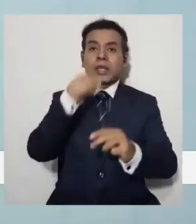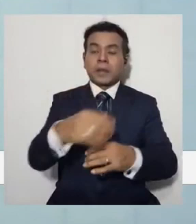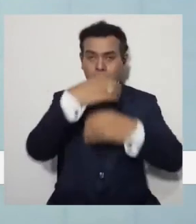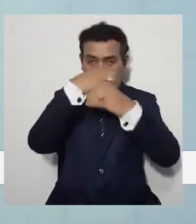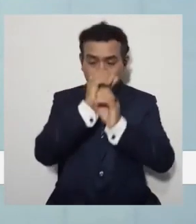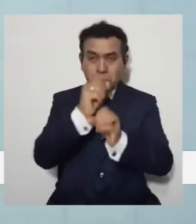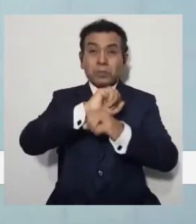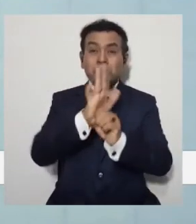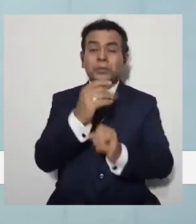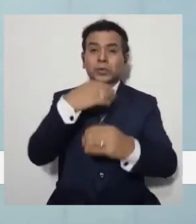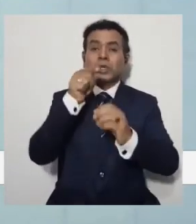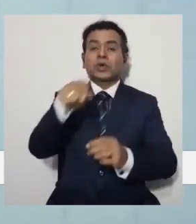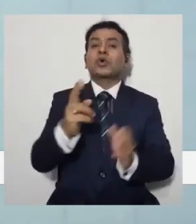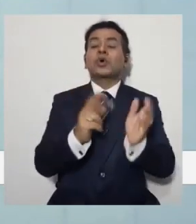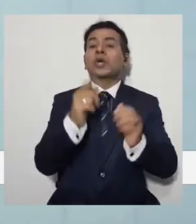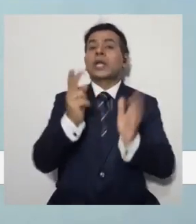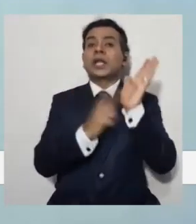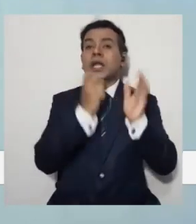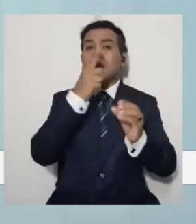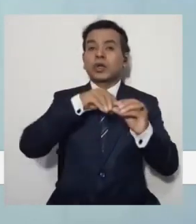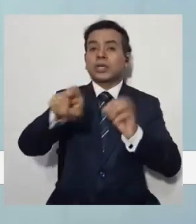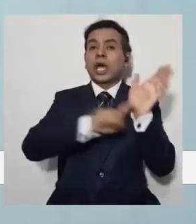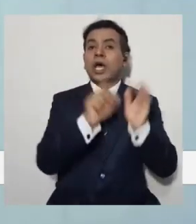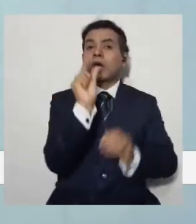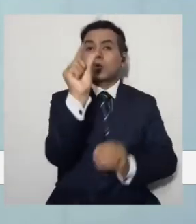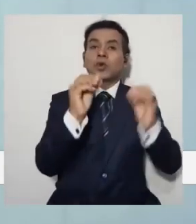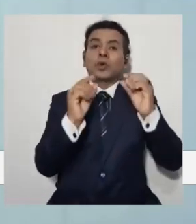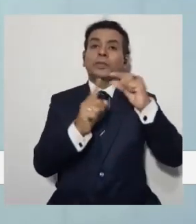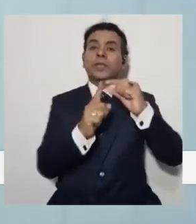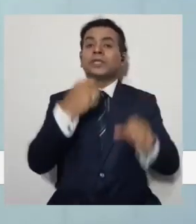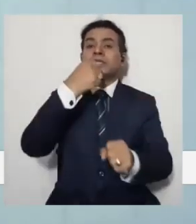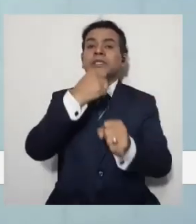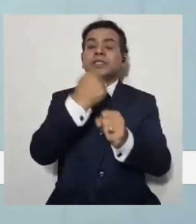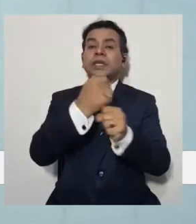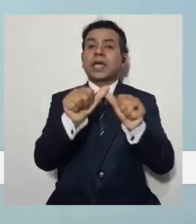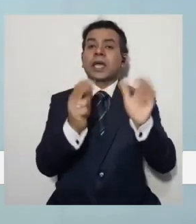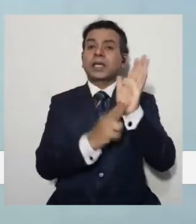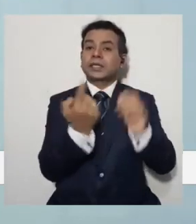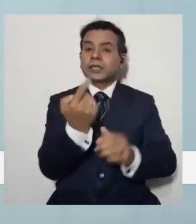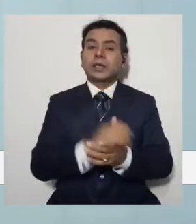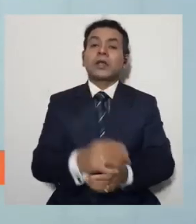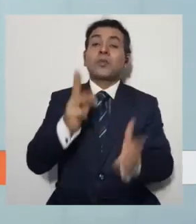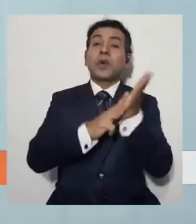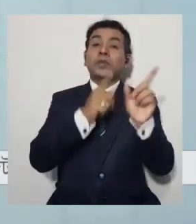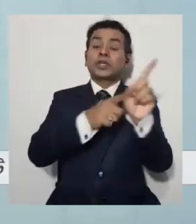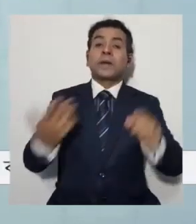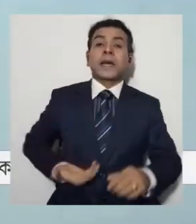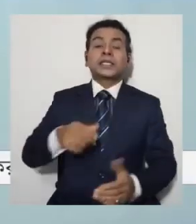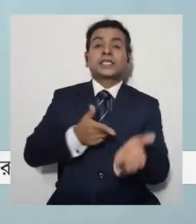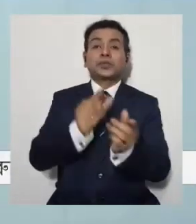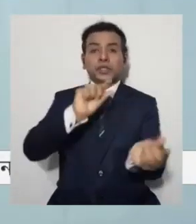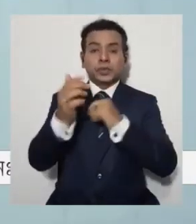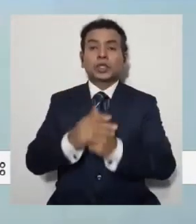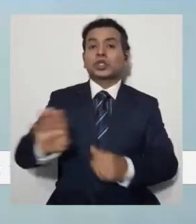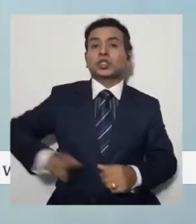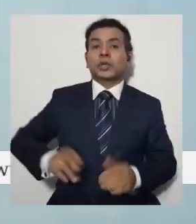এছাড়াও আমাদের বাংলাদেশ কৃষি বিশ্ববিদ্যালয় ময়মনসিংহ, চট্টগ্রাম ভেটেরিনারি অ্যান্ড অ্যানিমেল সায়েন্স নিজেরা করার পাশাপাশি তাদের